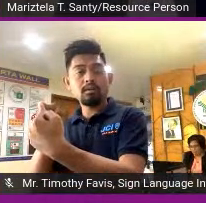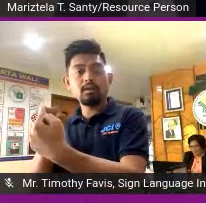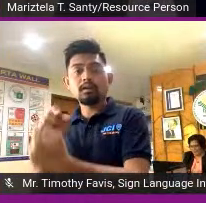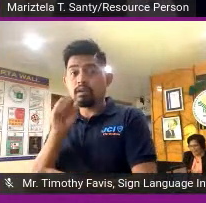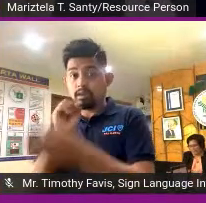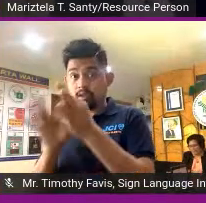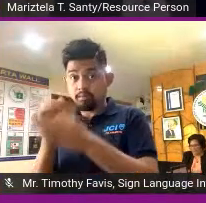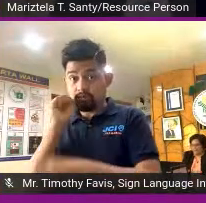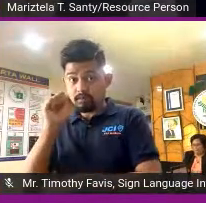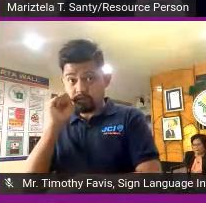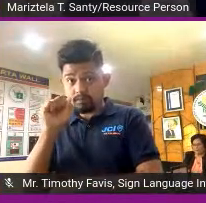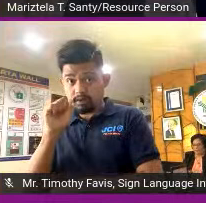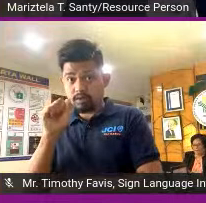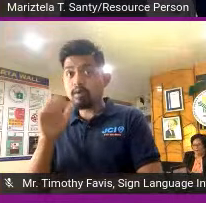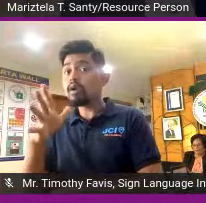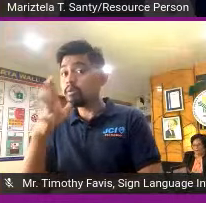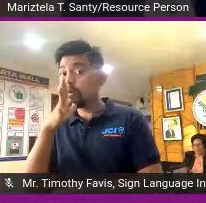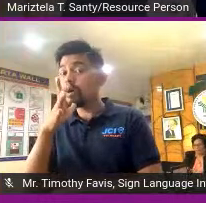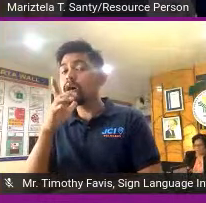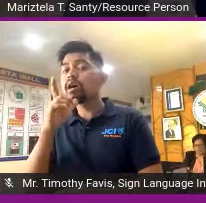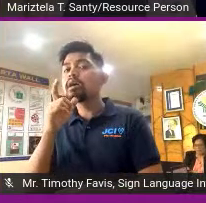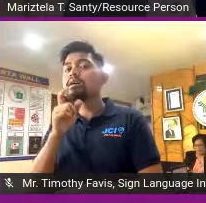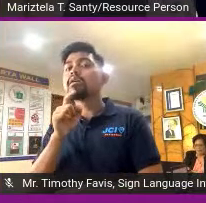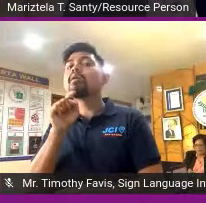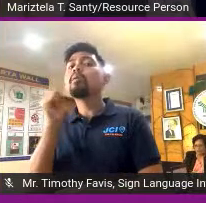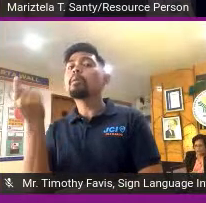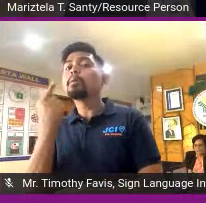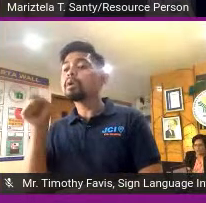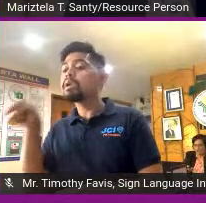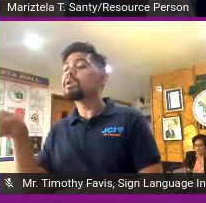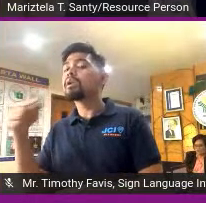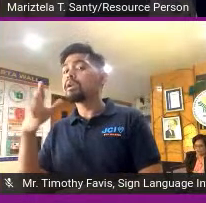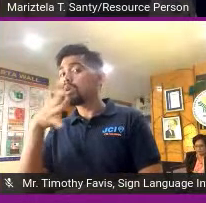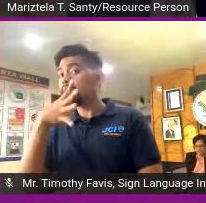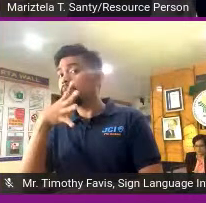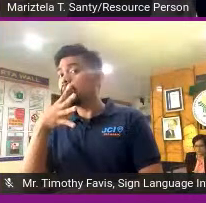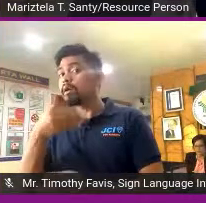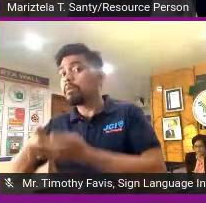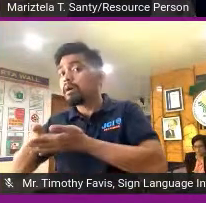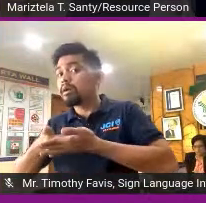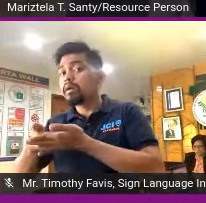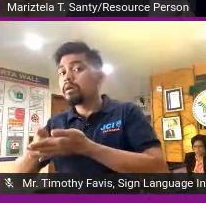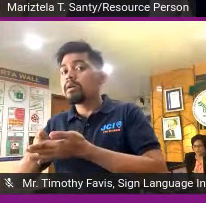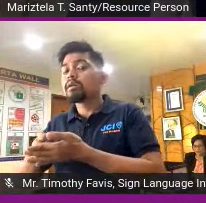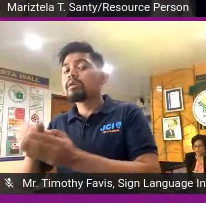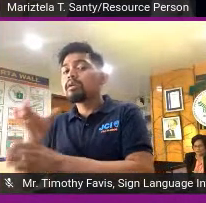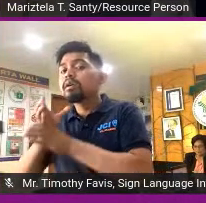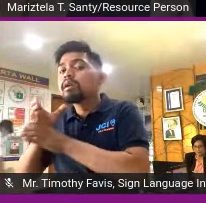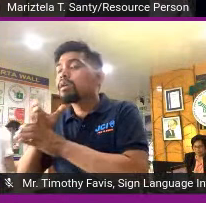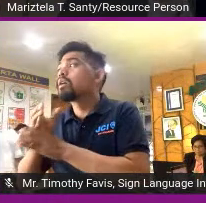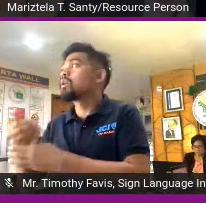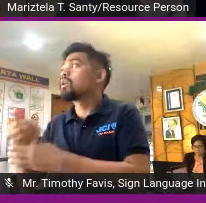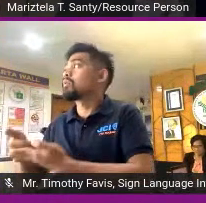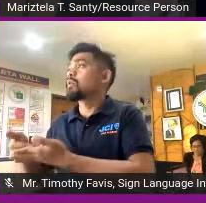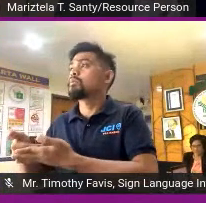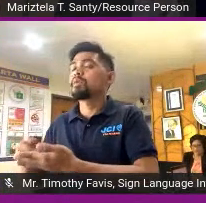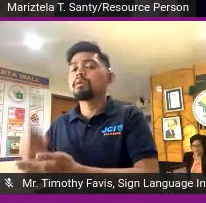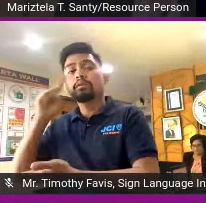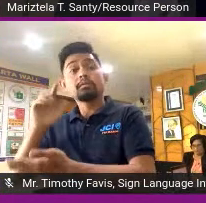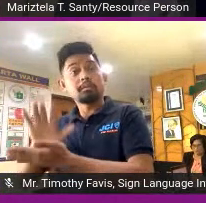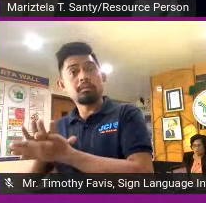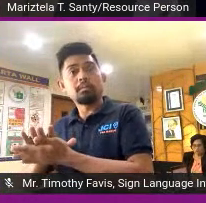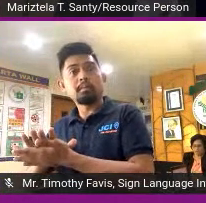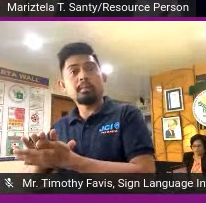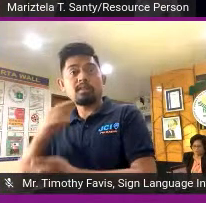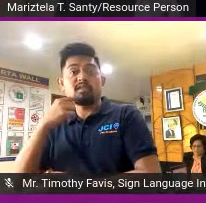na ang babae lang ang dapat na mag-alaga ng bata. So it is also a fixed and questioned gender-linked beliefs that are